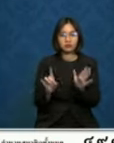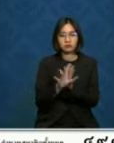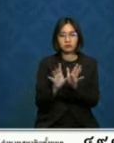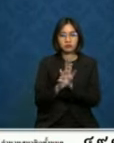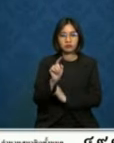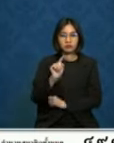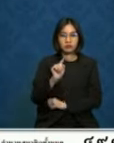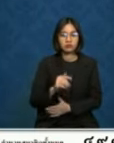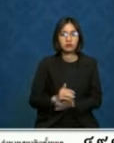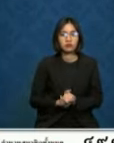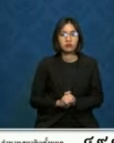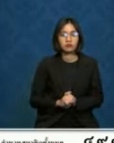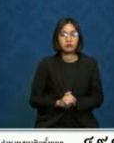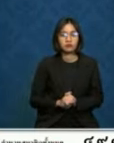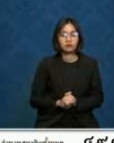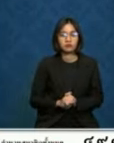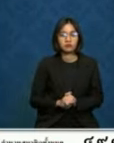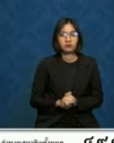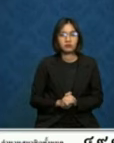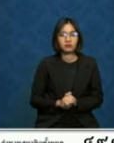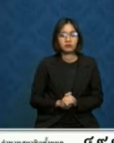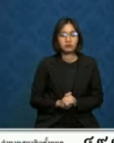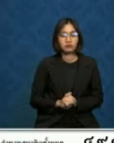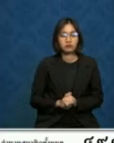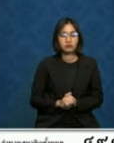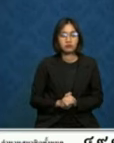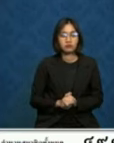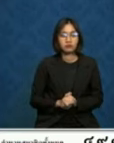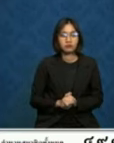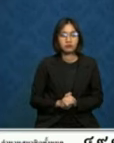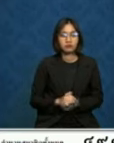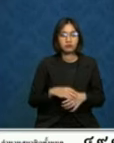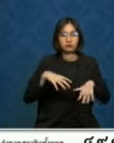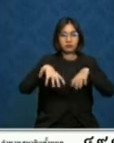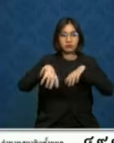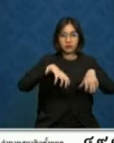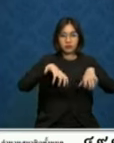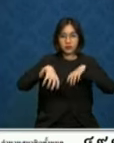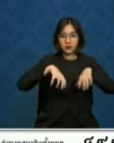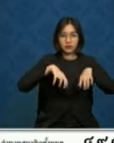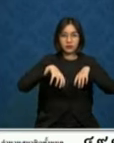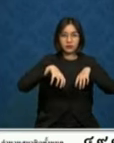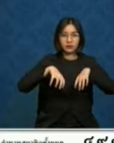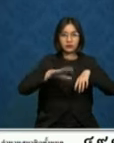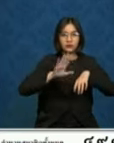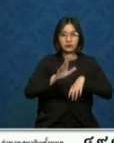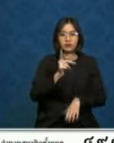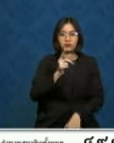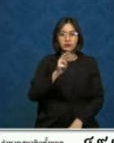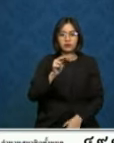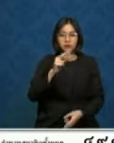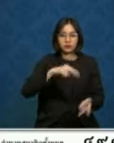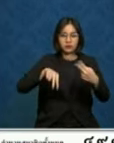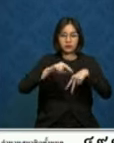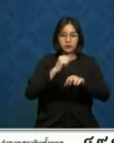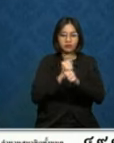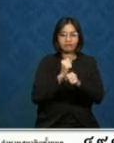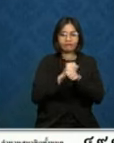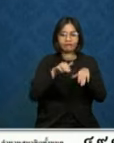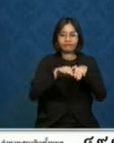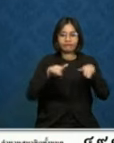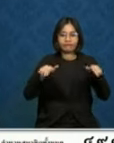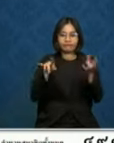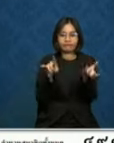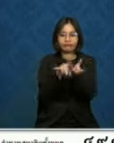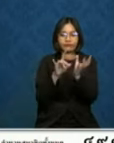ครับขอสไลด์หน้าสุดท้ายแล้วครับด้วยการบริหารจัดการของกรมการจัดหางานที่ไร้ประสิทธิภา